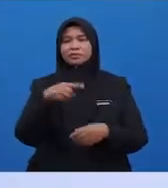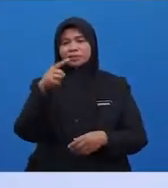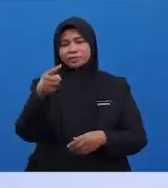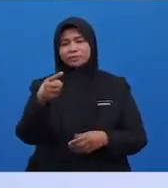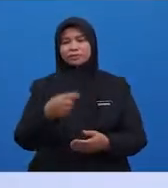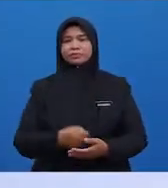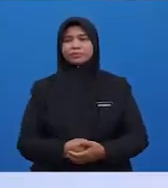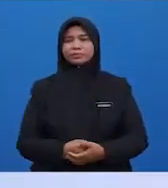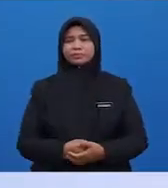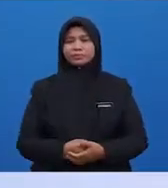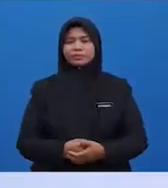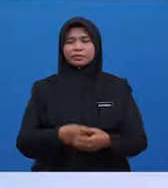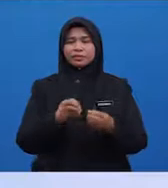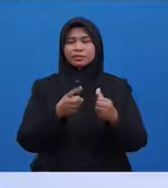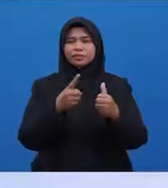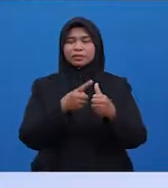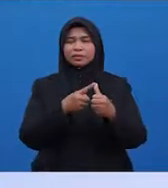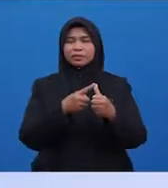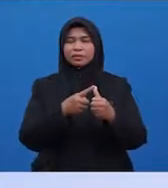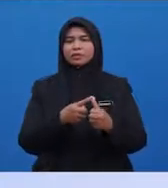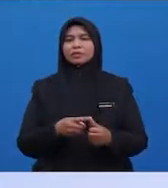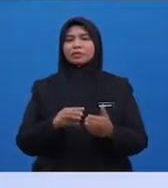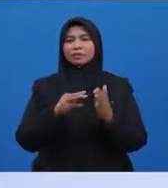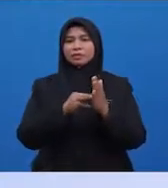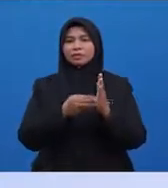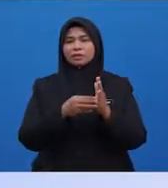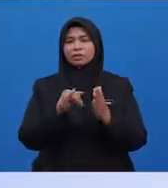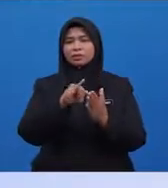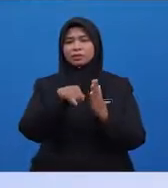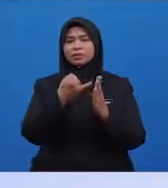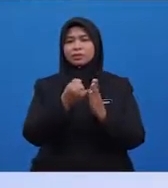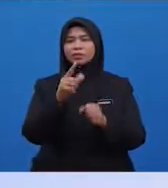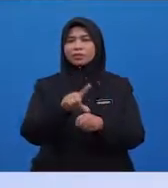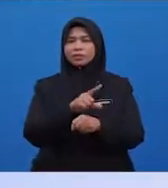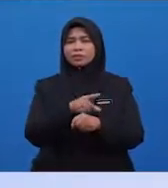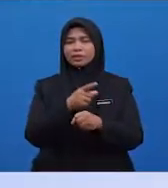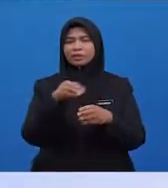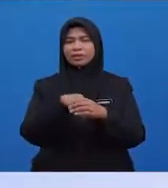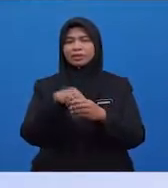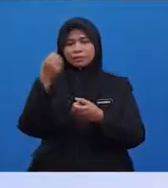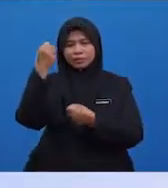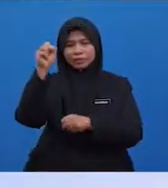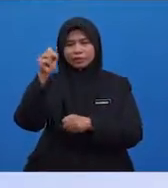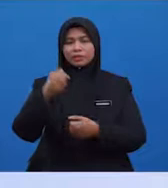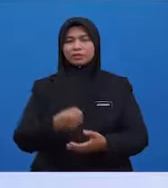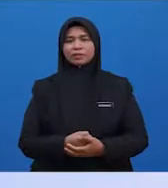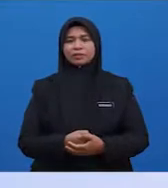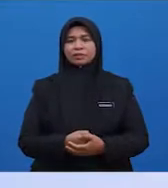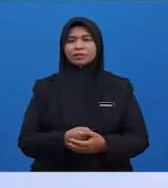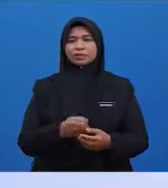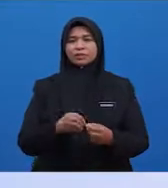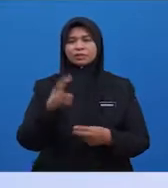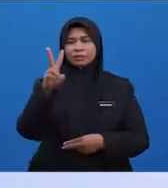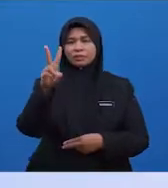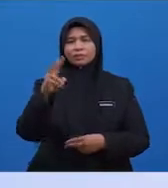berikut. Yang pertama, mentakrifkan kejurulatihan dalam sukan.